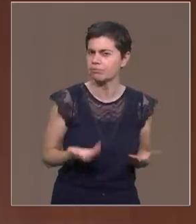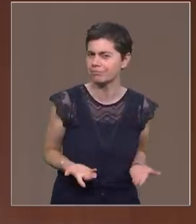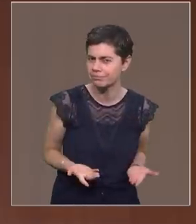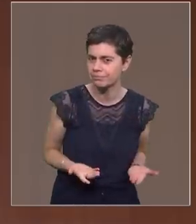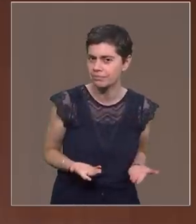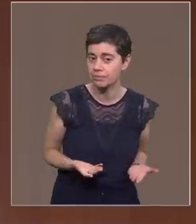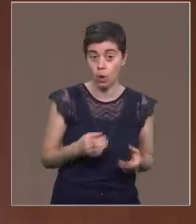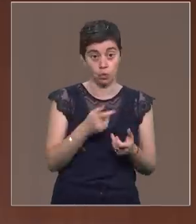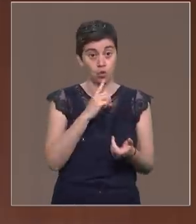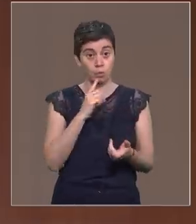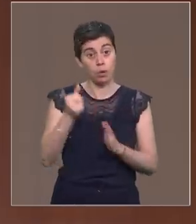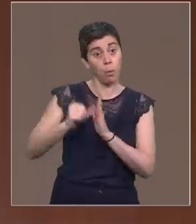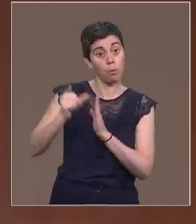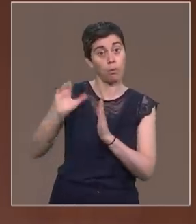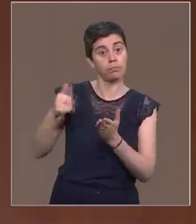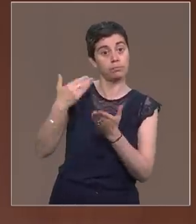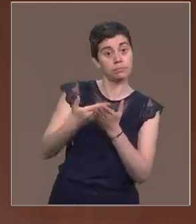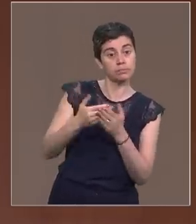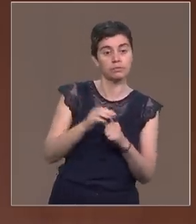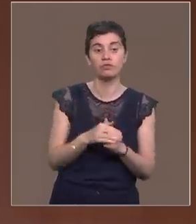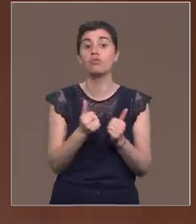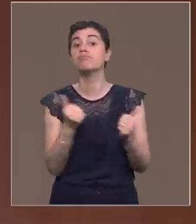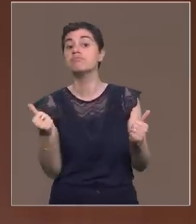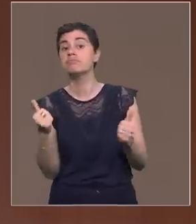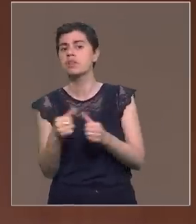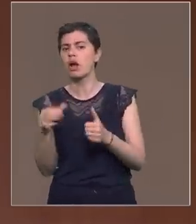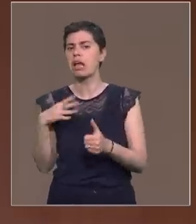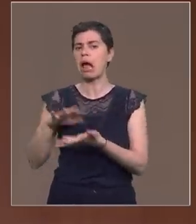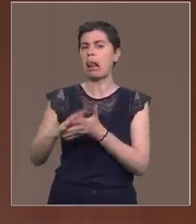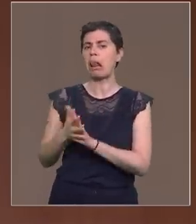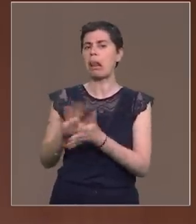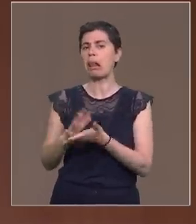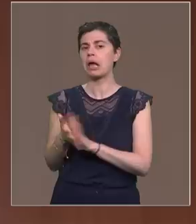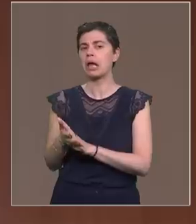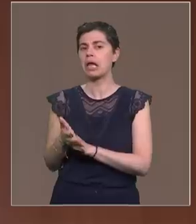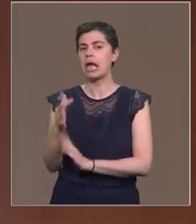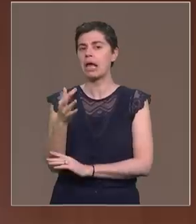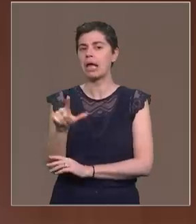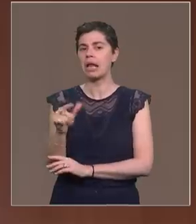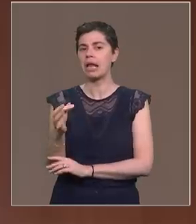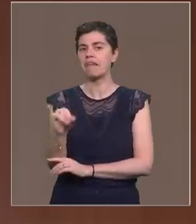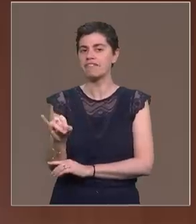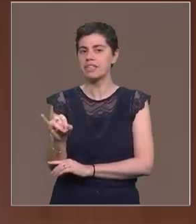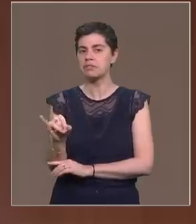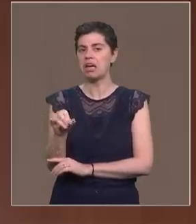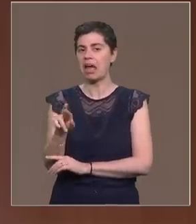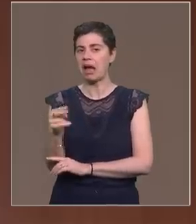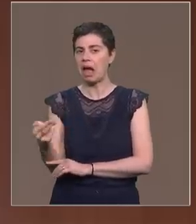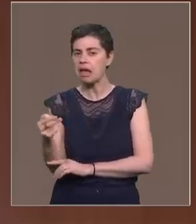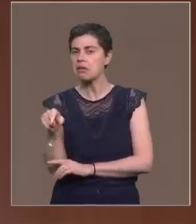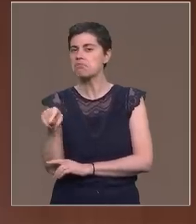Et depuis quelques mois, vous êtes le porte-voix d'une alliance contre nature, de la France insoumise au Rassemblement